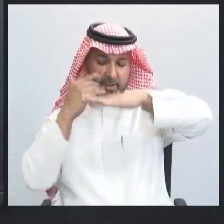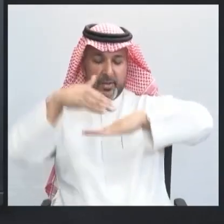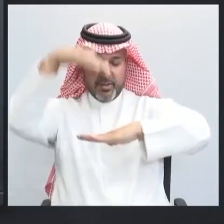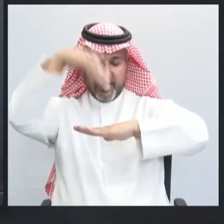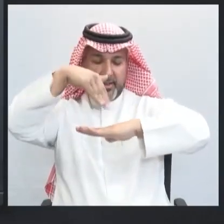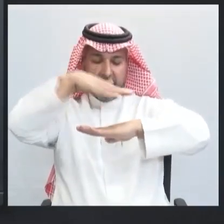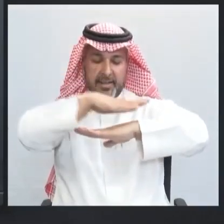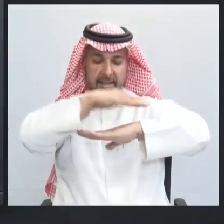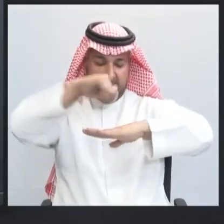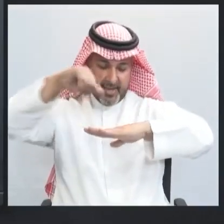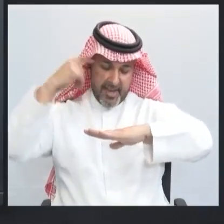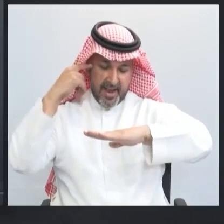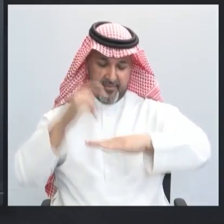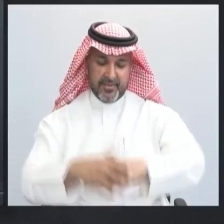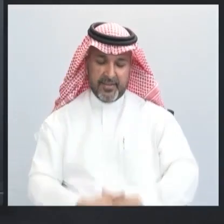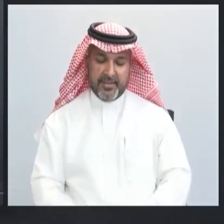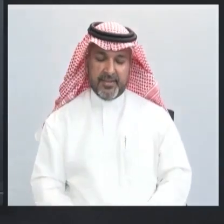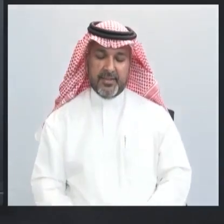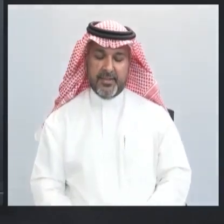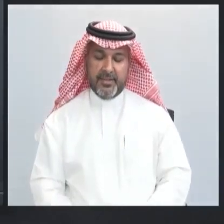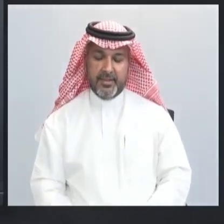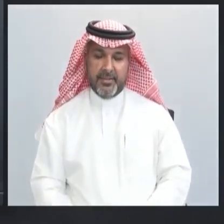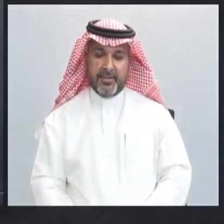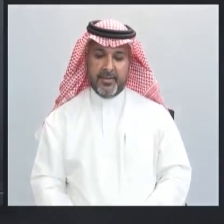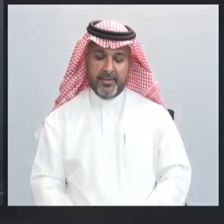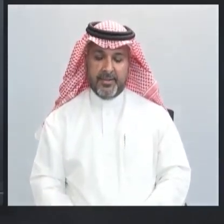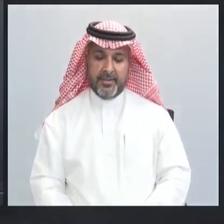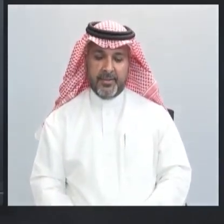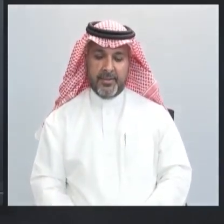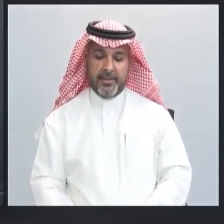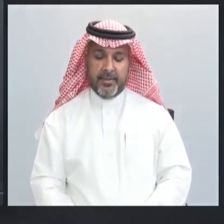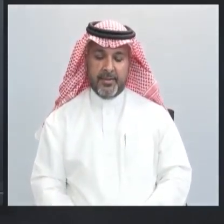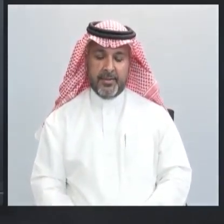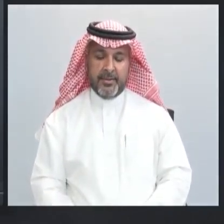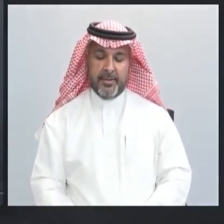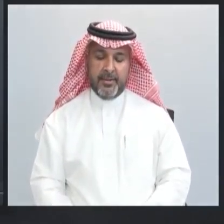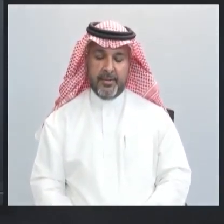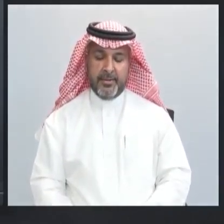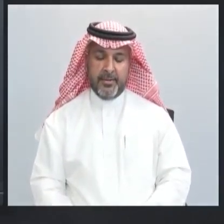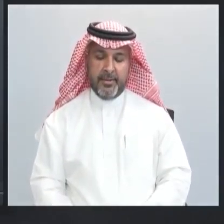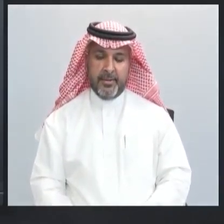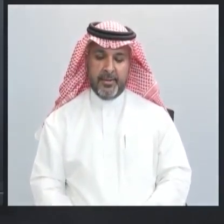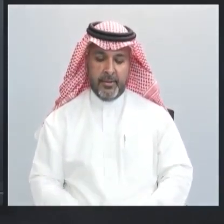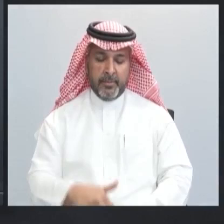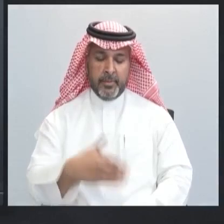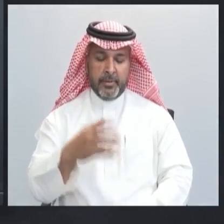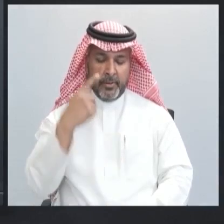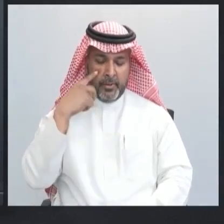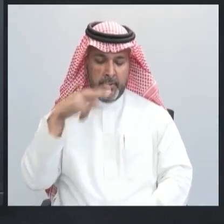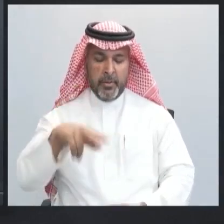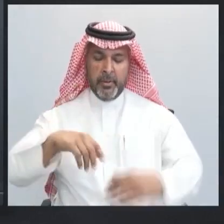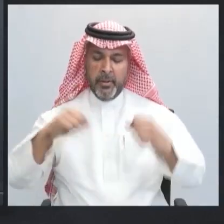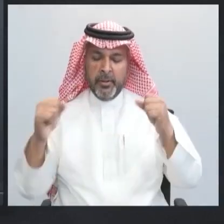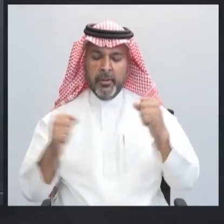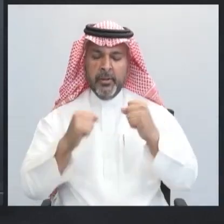عند اللي عندها خط تقارب راسي تبدا تظهر الداله من جديد تبدا الداله تظهر بعد